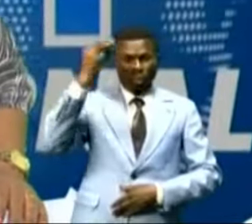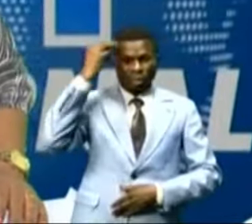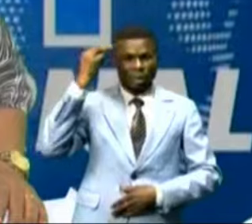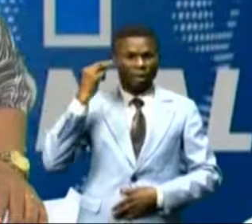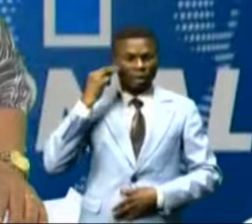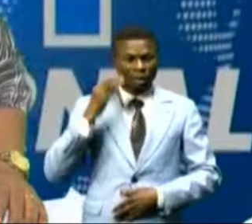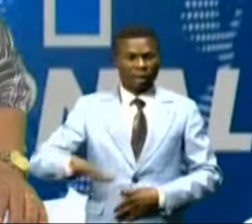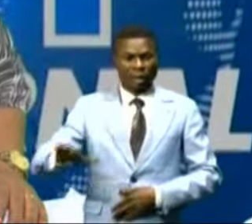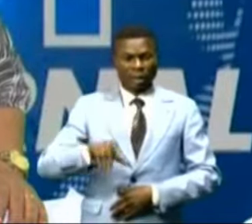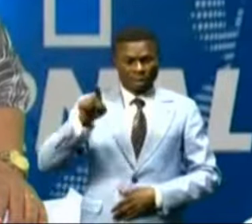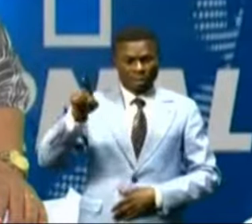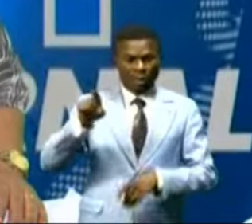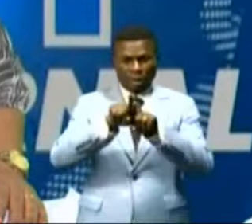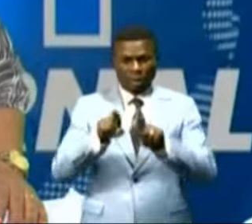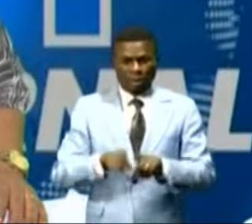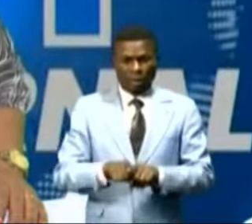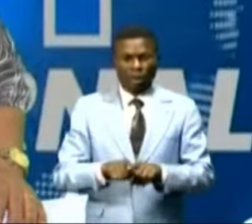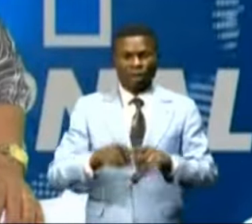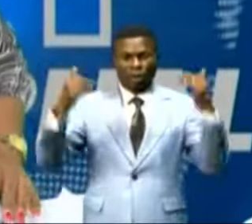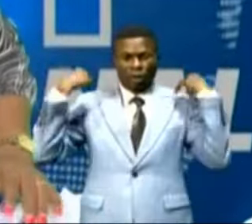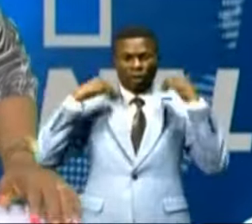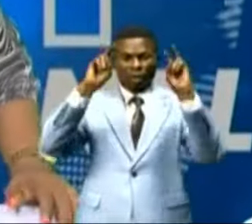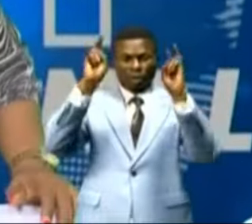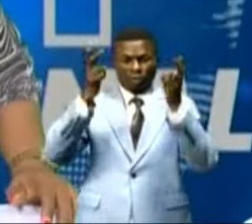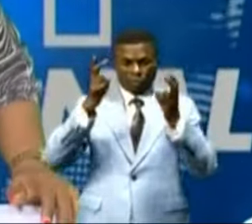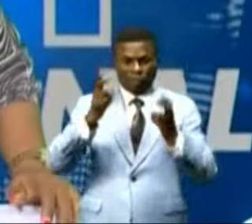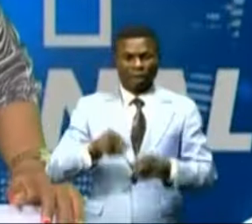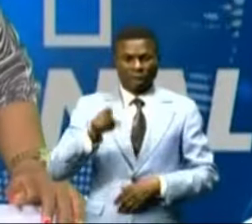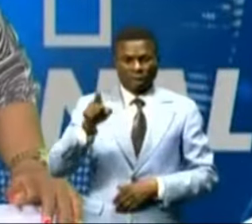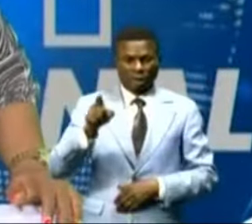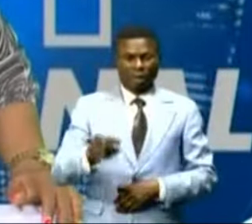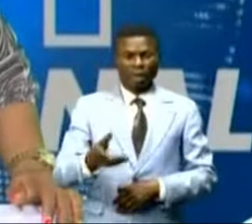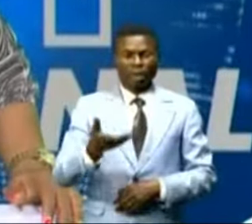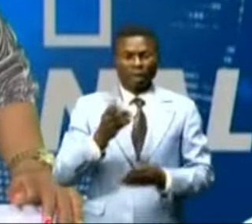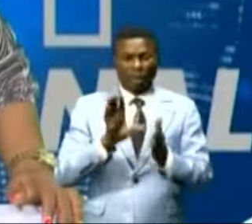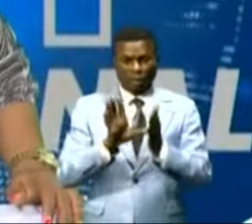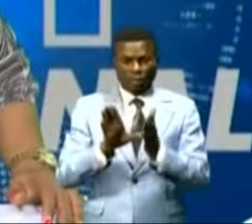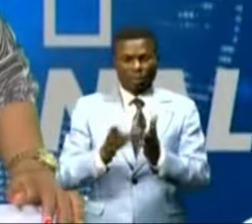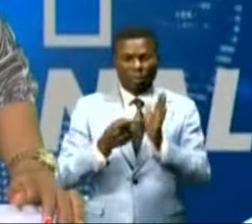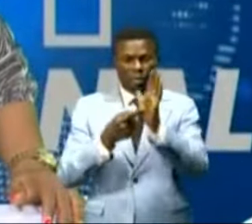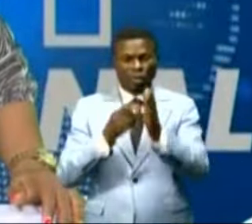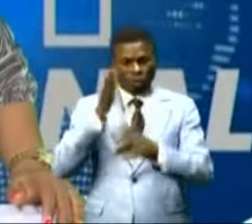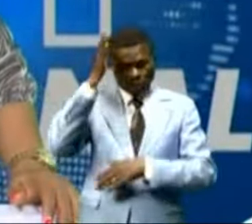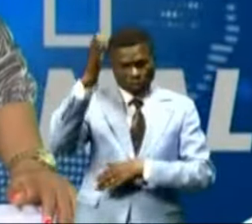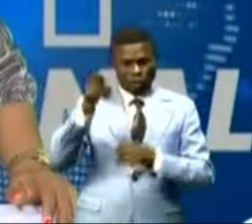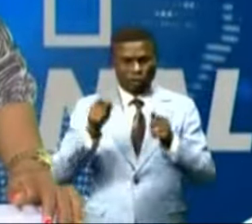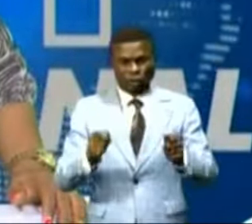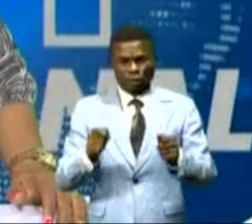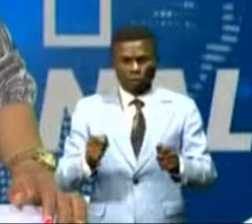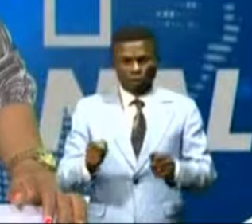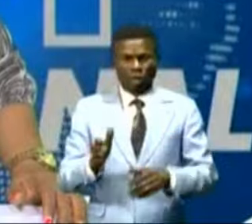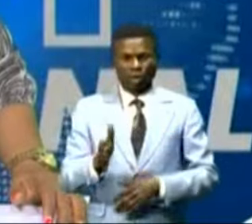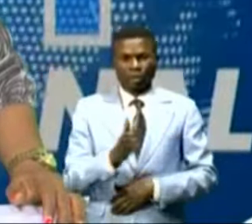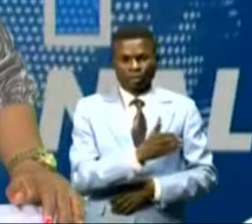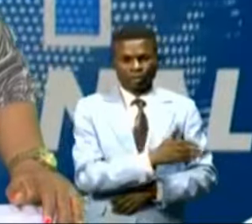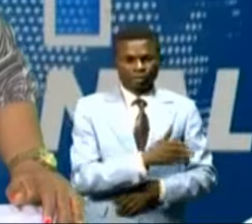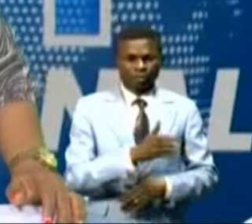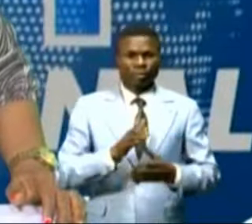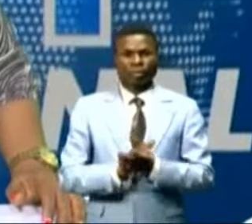ministre tchadien et du maire de N'Djamena. Vous aurez d'autres détails dans nos prochaines